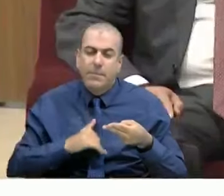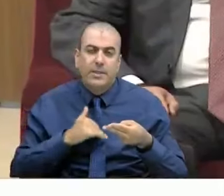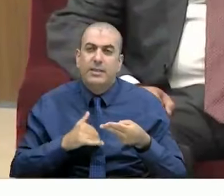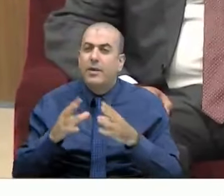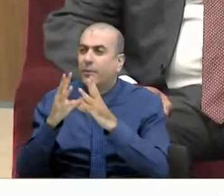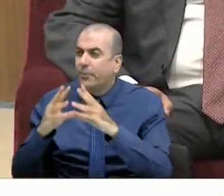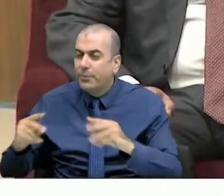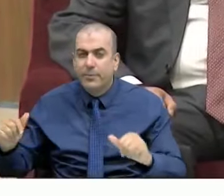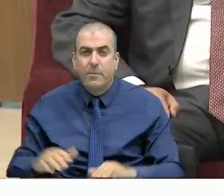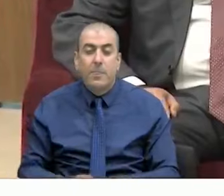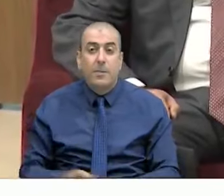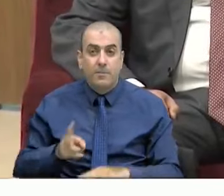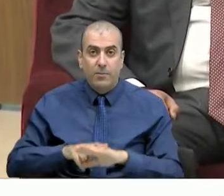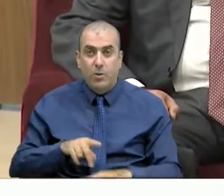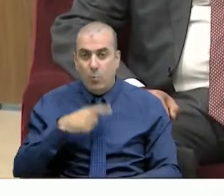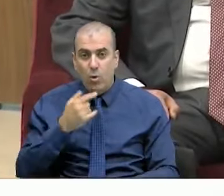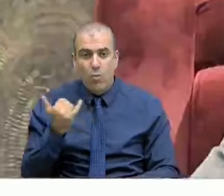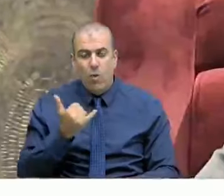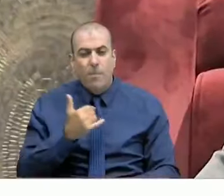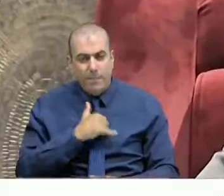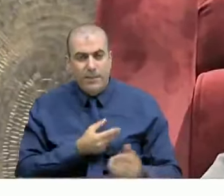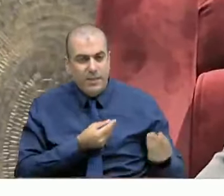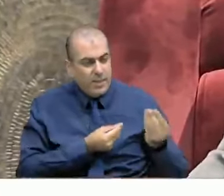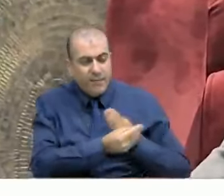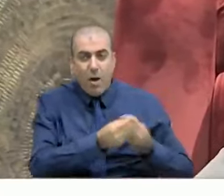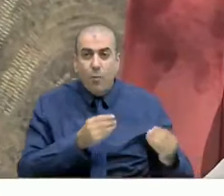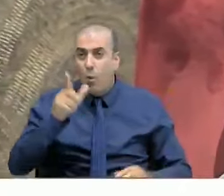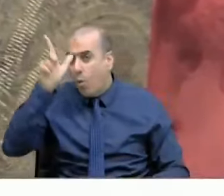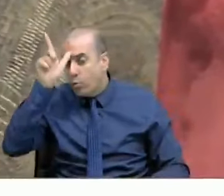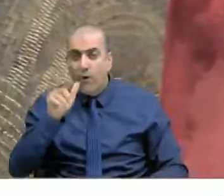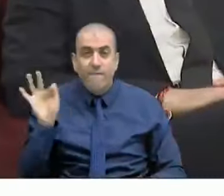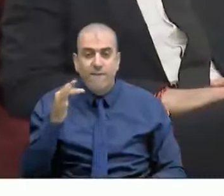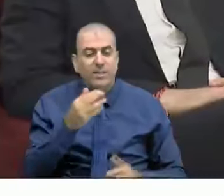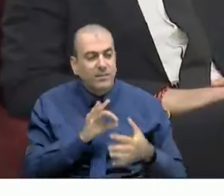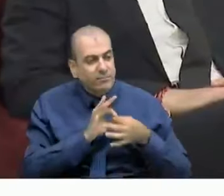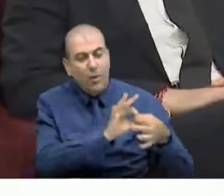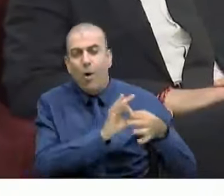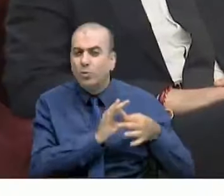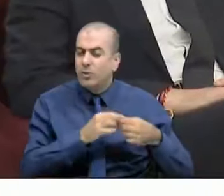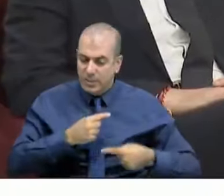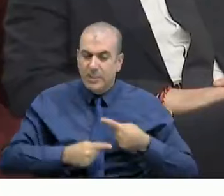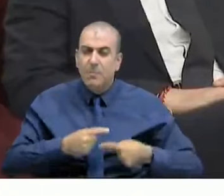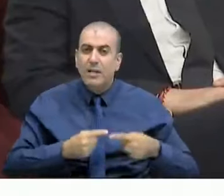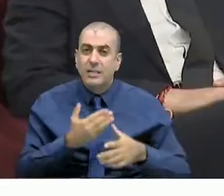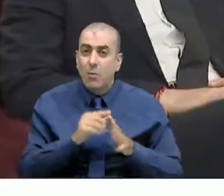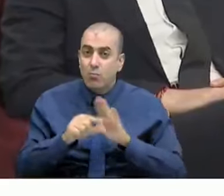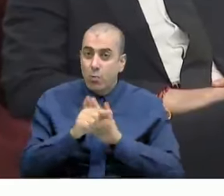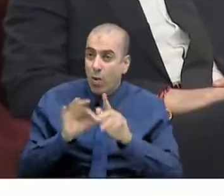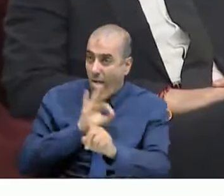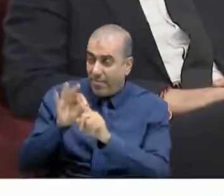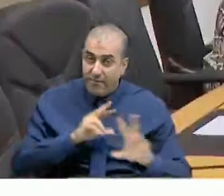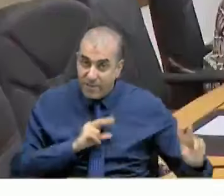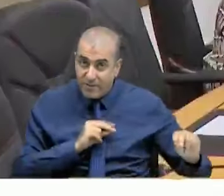في المنطقه داعيا الى مواصله التشاور والتنسيق بين الاردن وفرنسا تجاه مختلف القضايا ذات الاهتمام